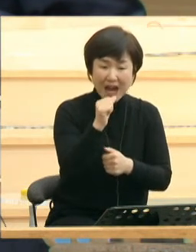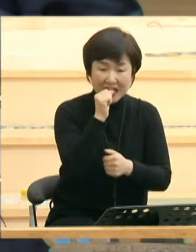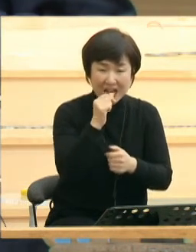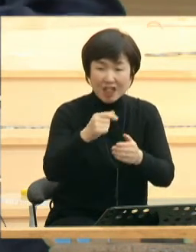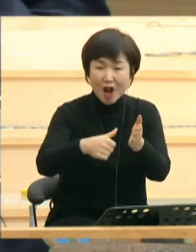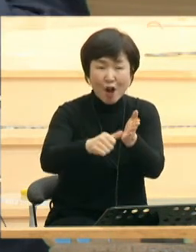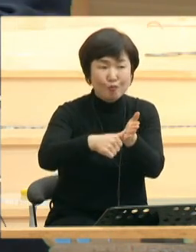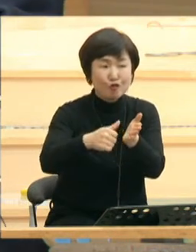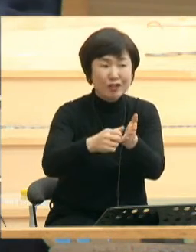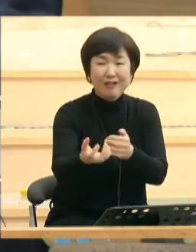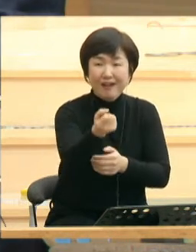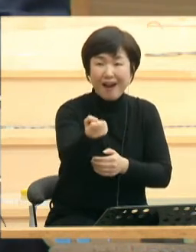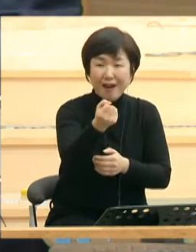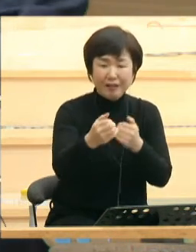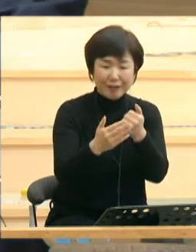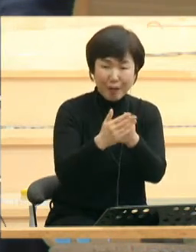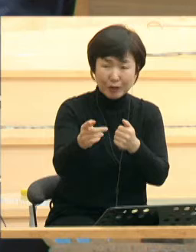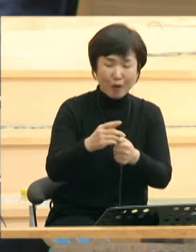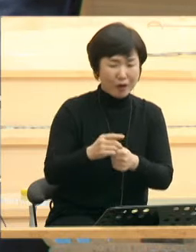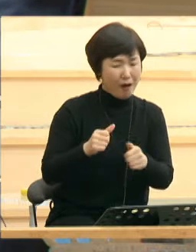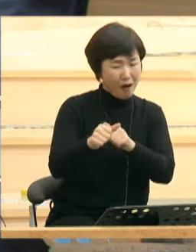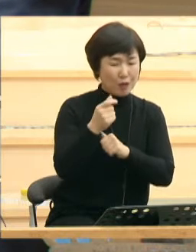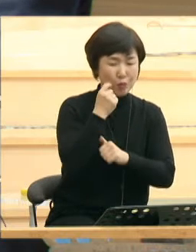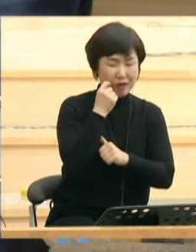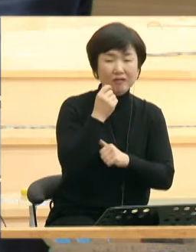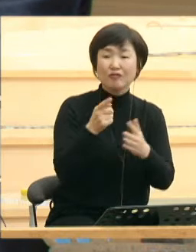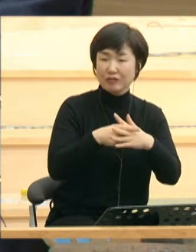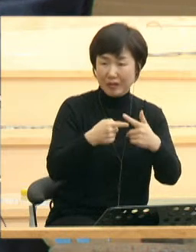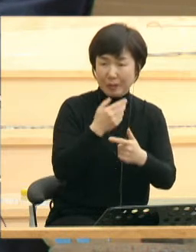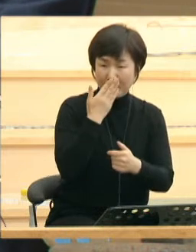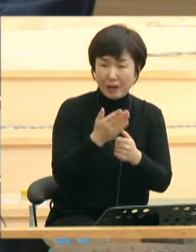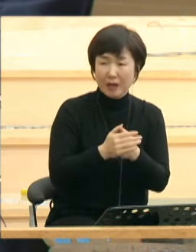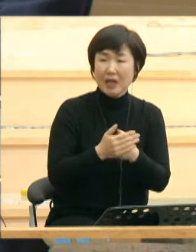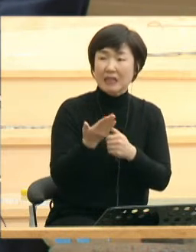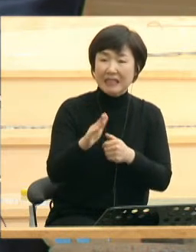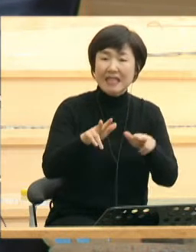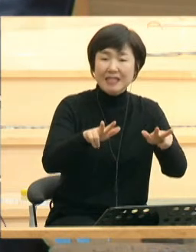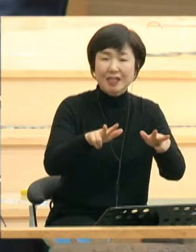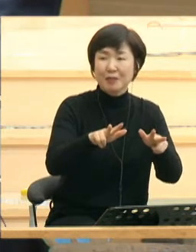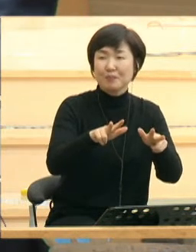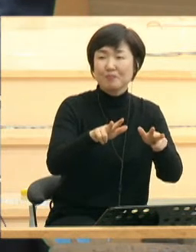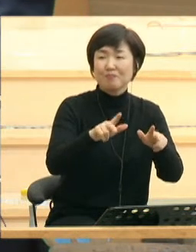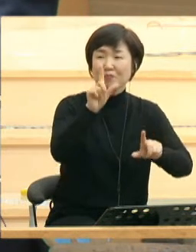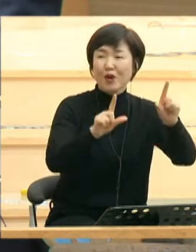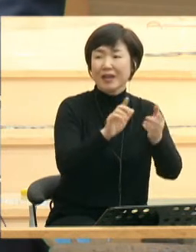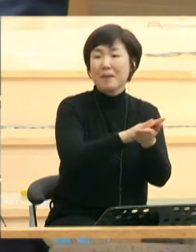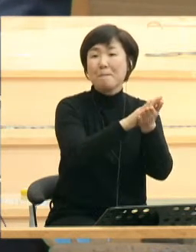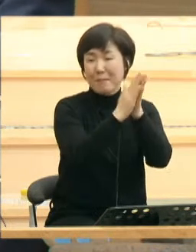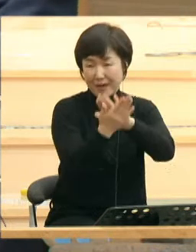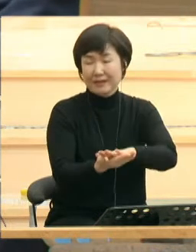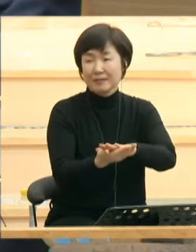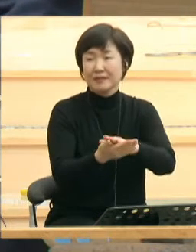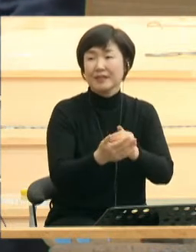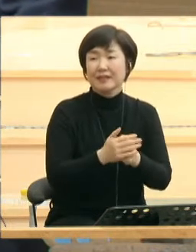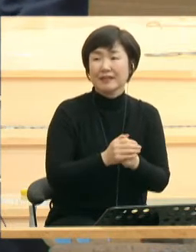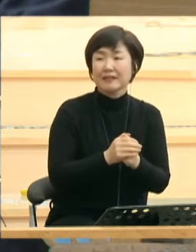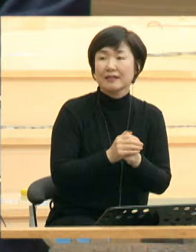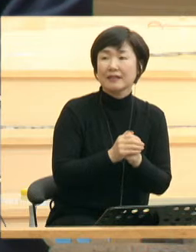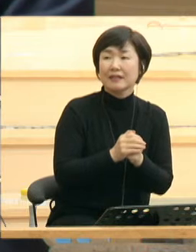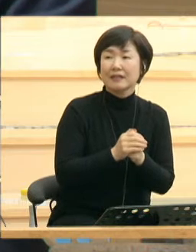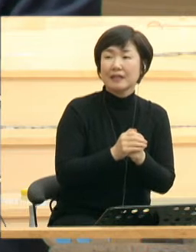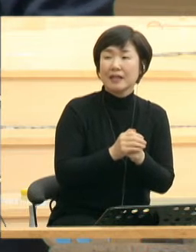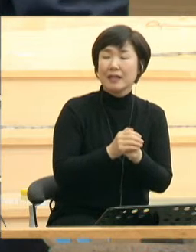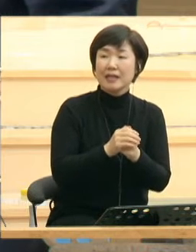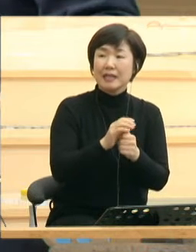여러분 성결 잘 따라 50 21절 도 못가 21절 이게 바뀝니다 자 바뀌는게 보여야 되는데 일대로 합니다